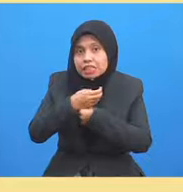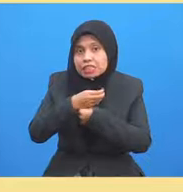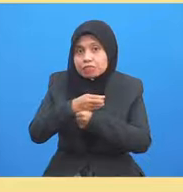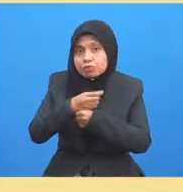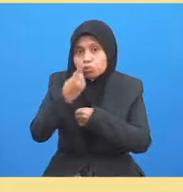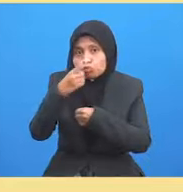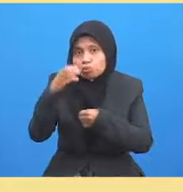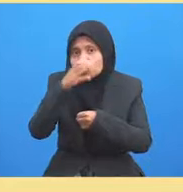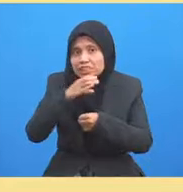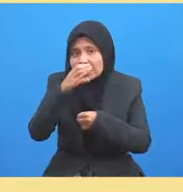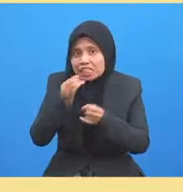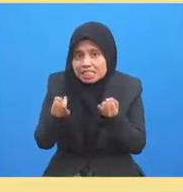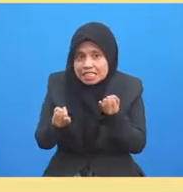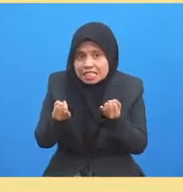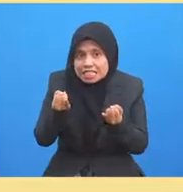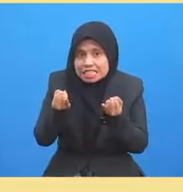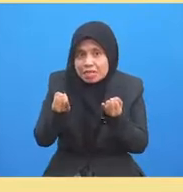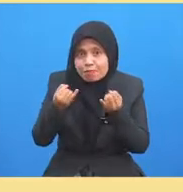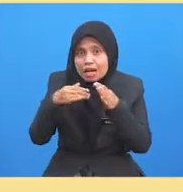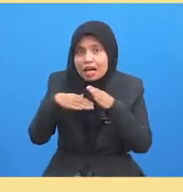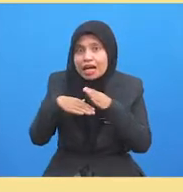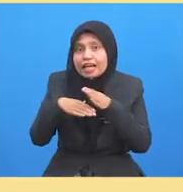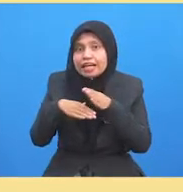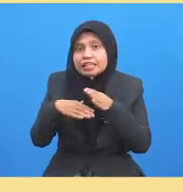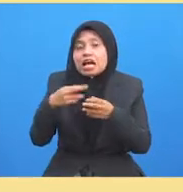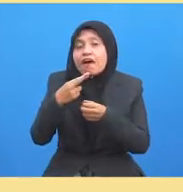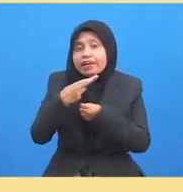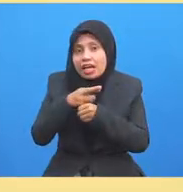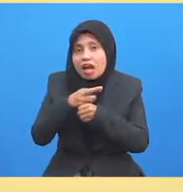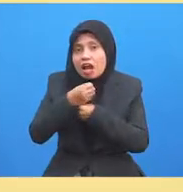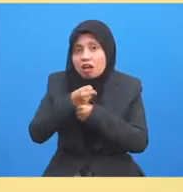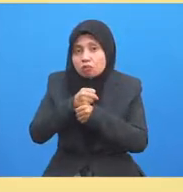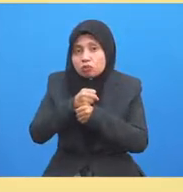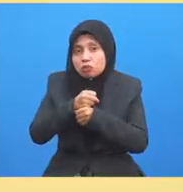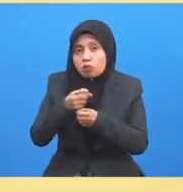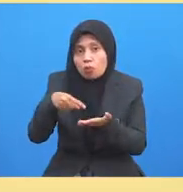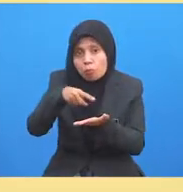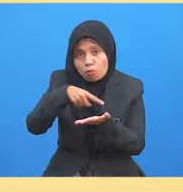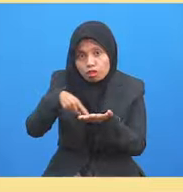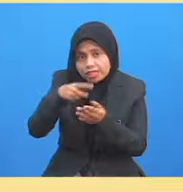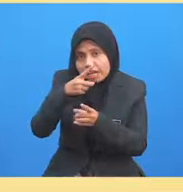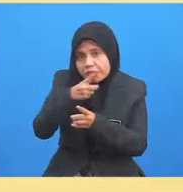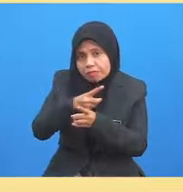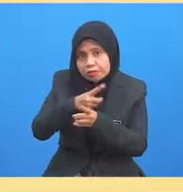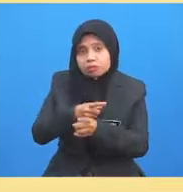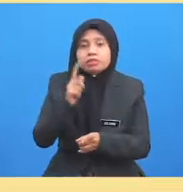itu mencari keseimbangan dan struktur reka bentuk model sebenar yang akan